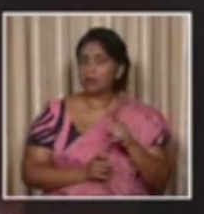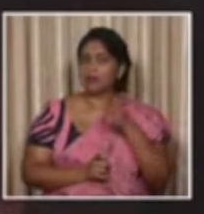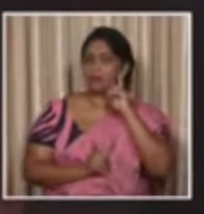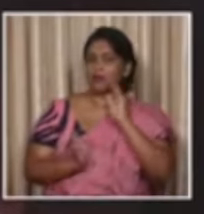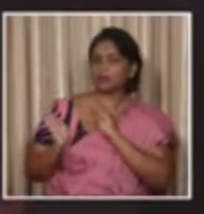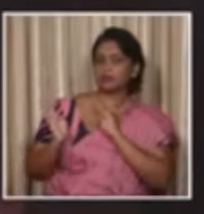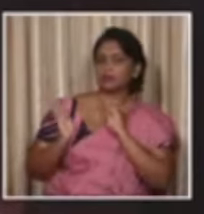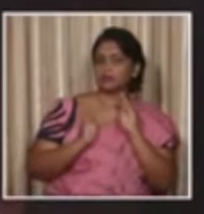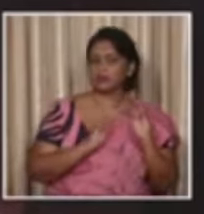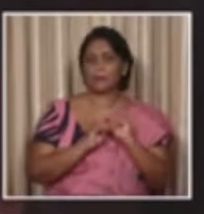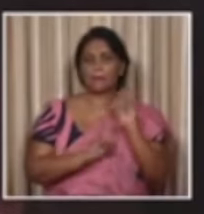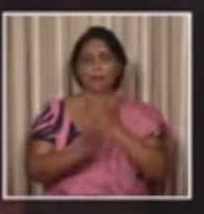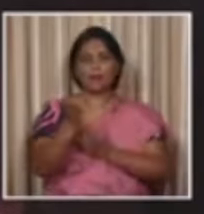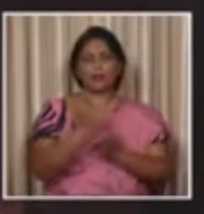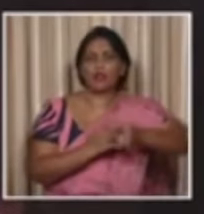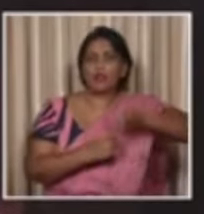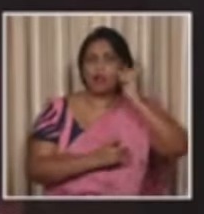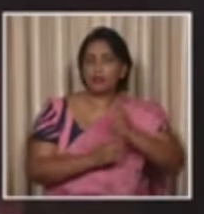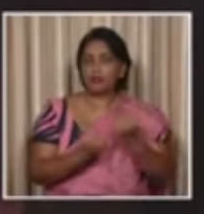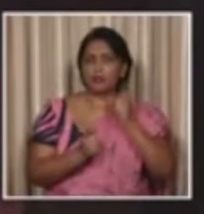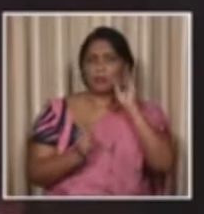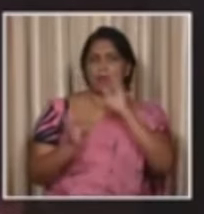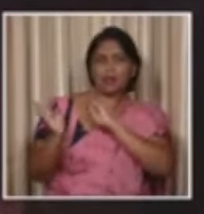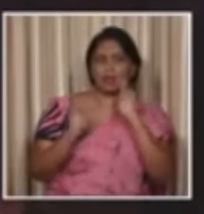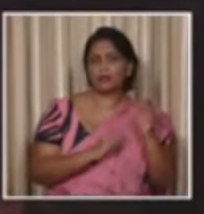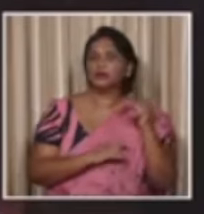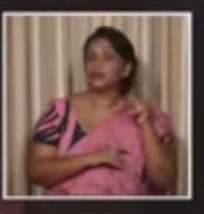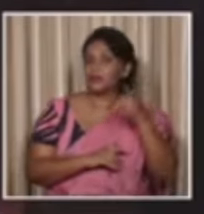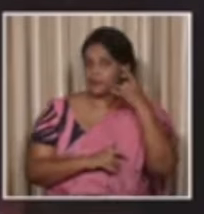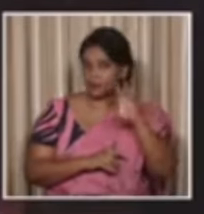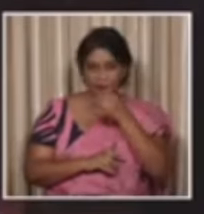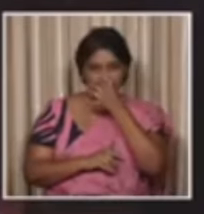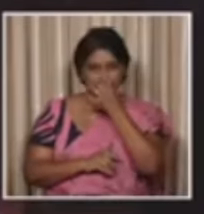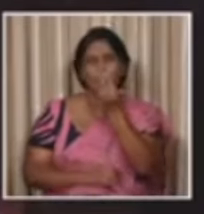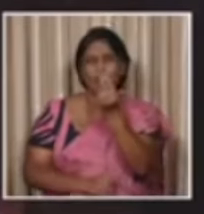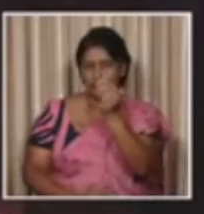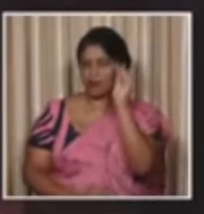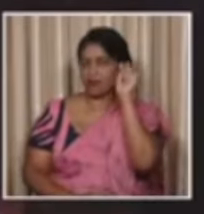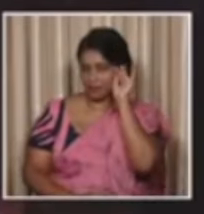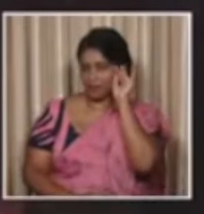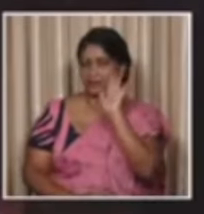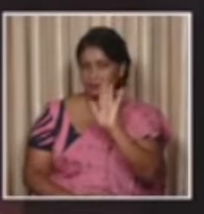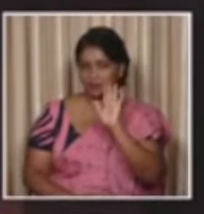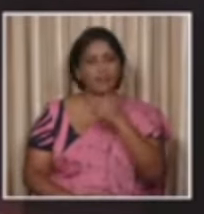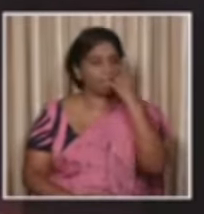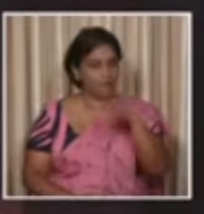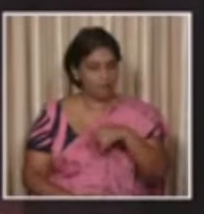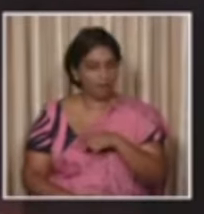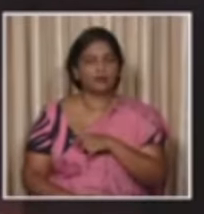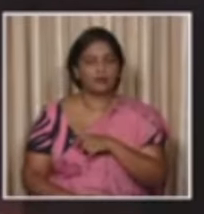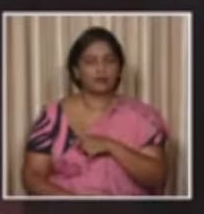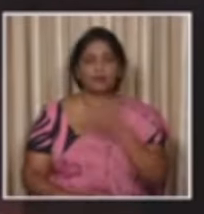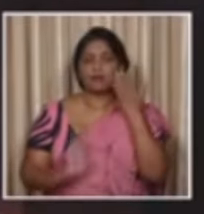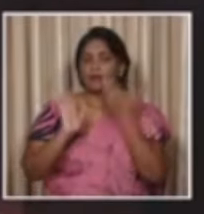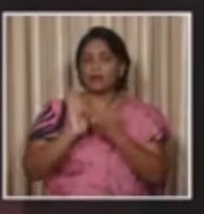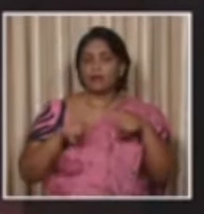කරනවා මේක පාර්ලිමේන්තුවට ඉදිරිපත් කරලා අනුමැතියක් ලබා ගන්න. ඒ නිසාම පොඩ්ඩක් අහගන්න. ඒ නිසාම